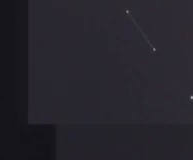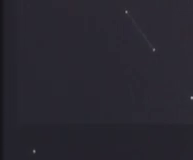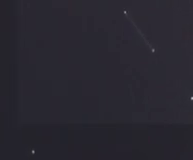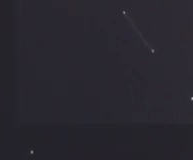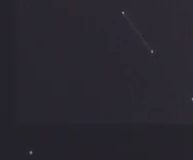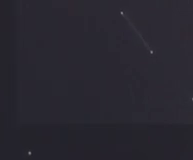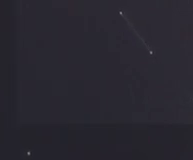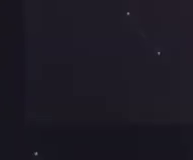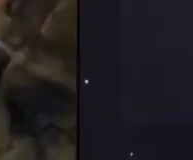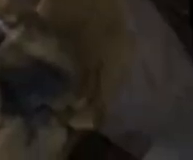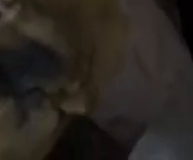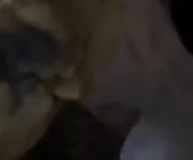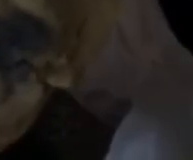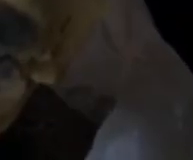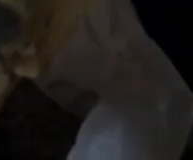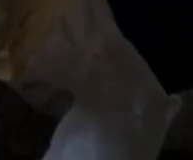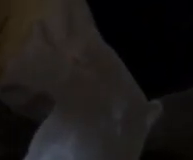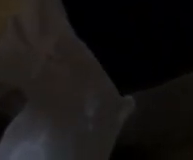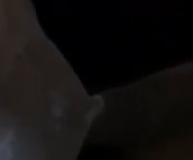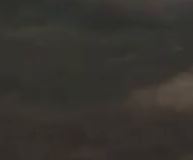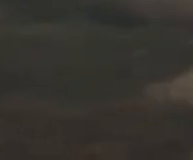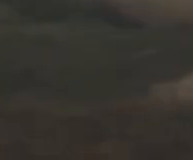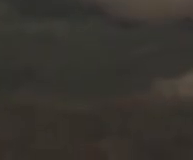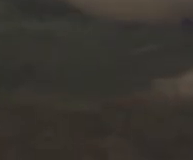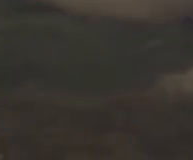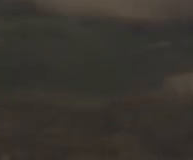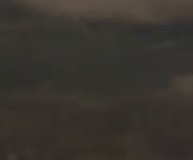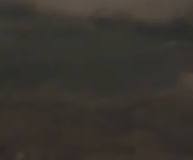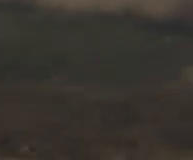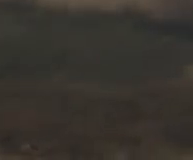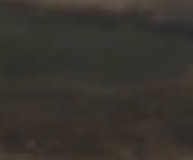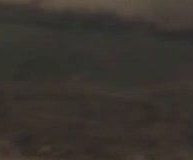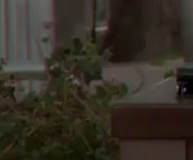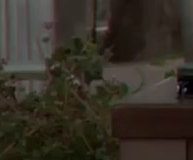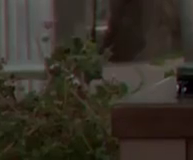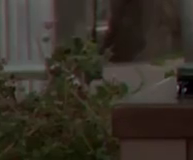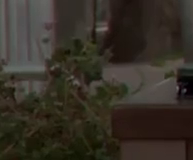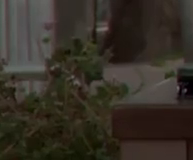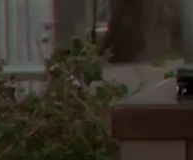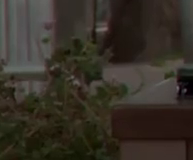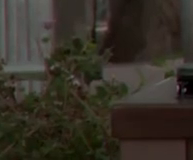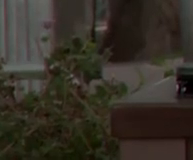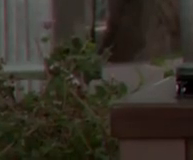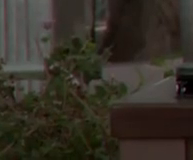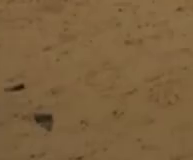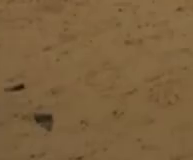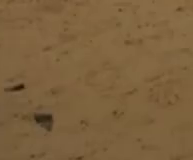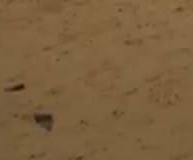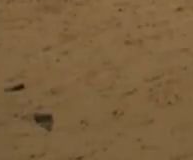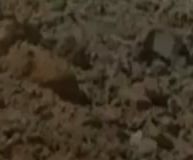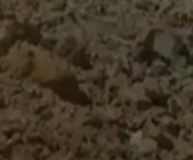חדשות הלילה מתחילות. השקט בדרום נשמר מהבוקר. כשהם מנסים אותנו, הם משלמים